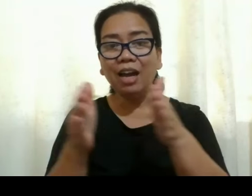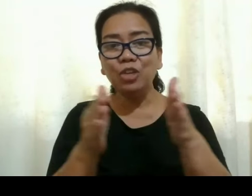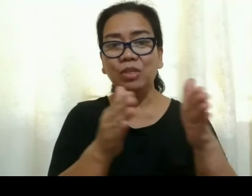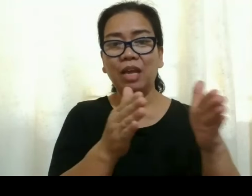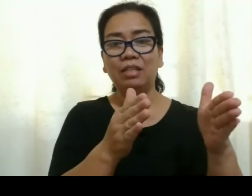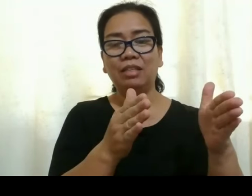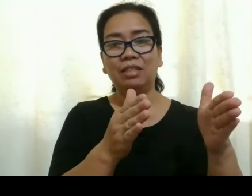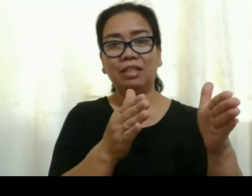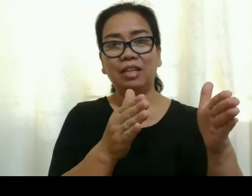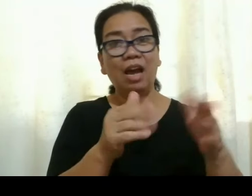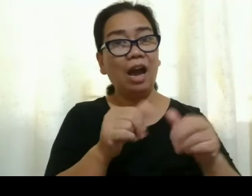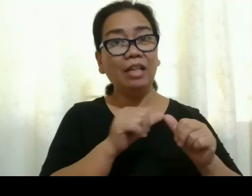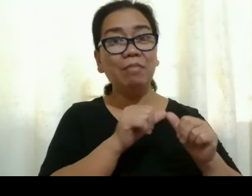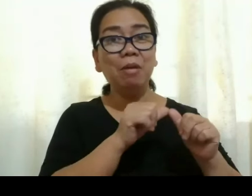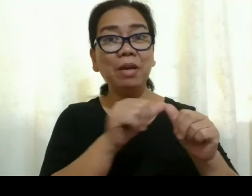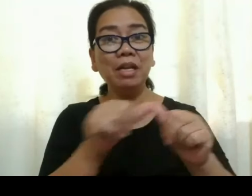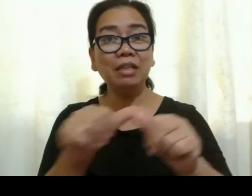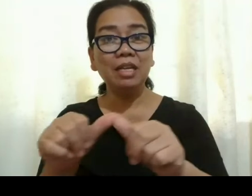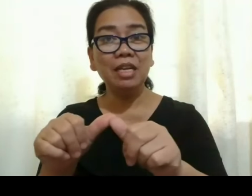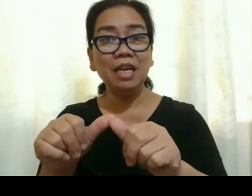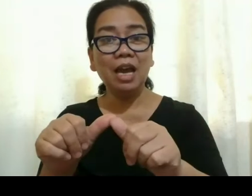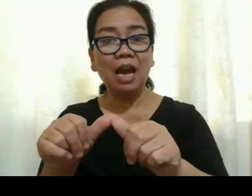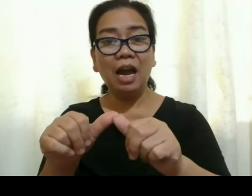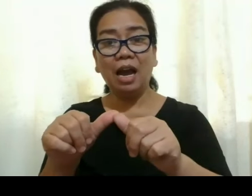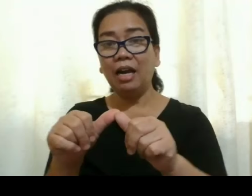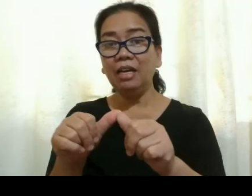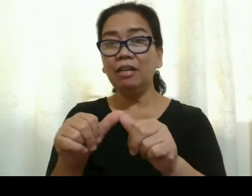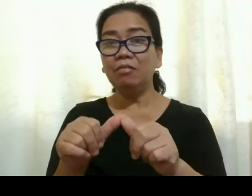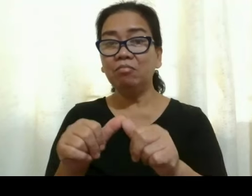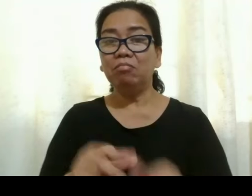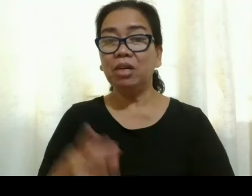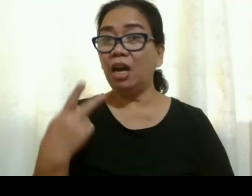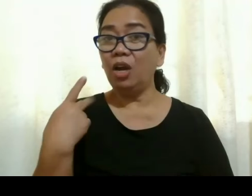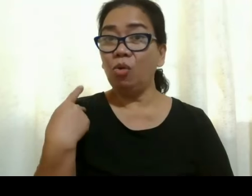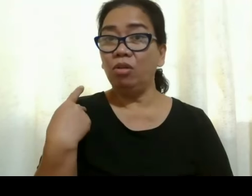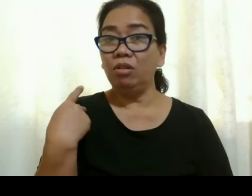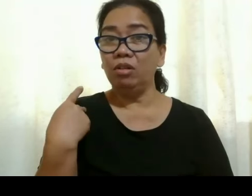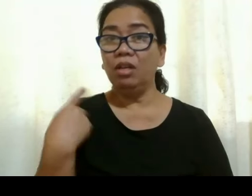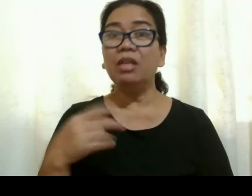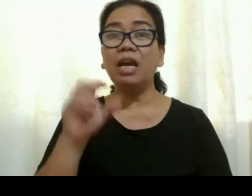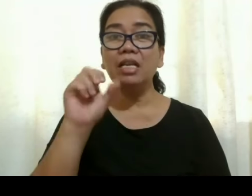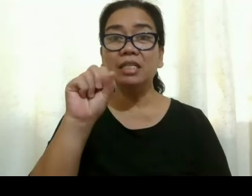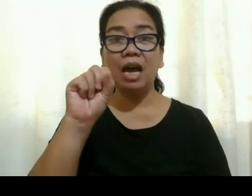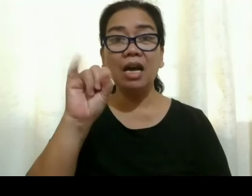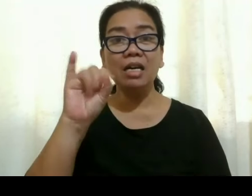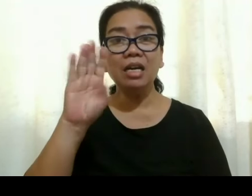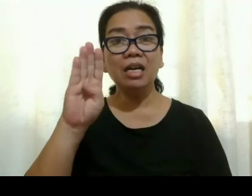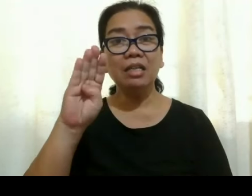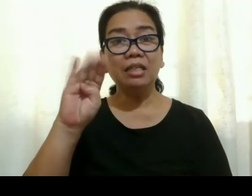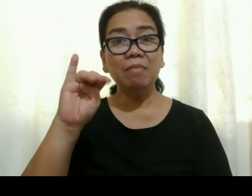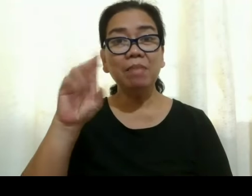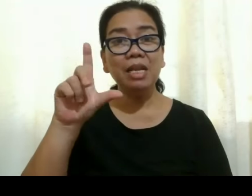ng kaayusan at mapanatili ang pagkakaroon ng isang